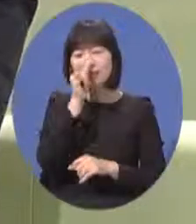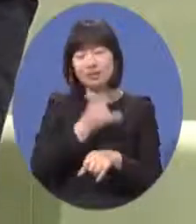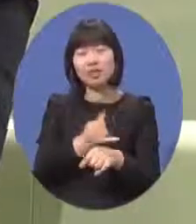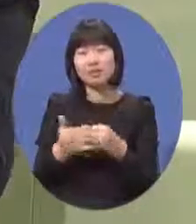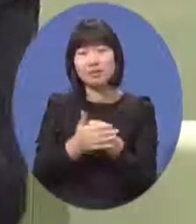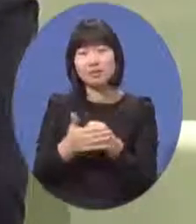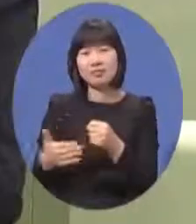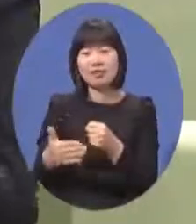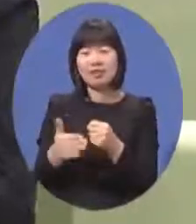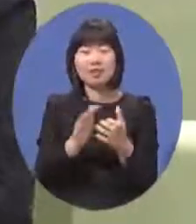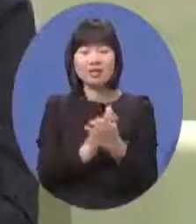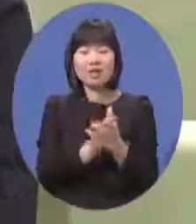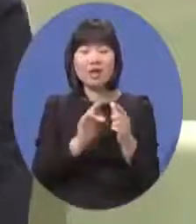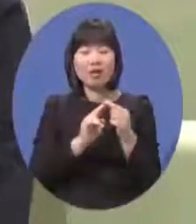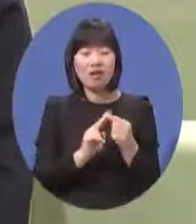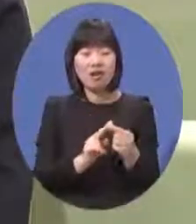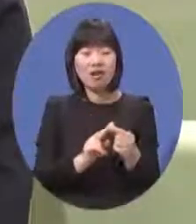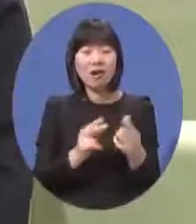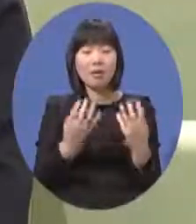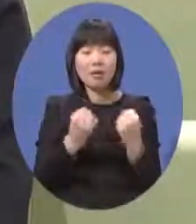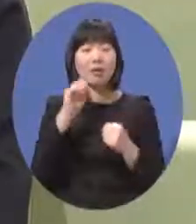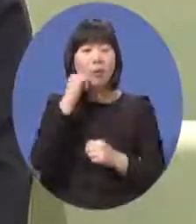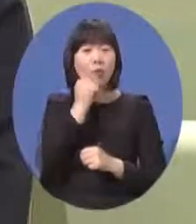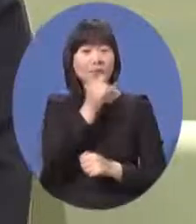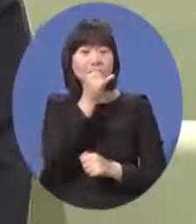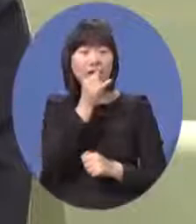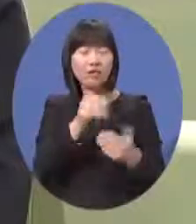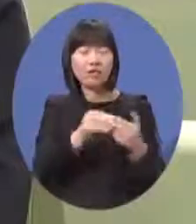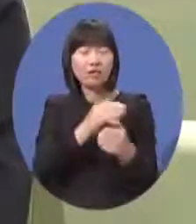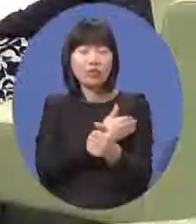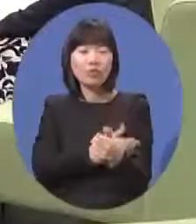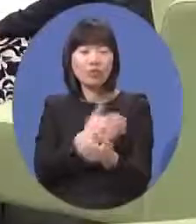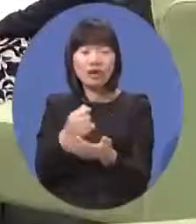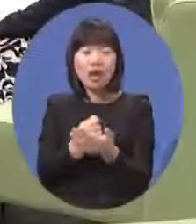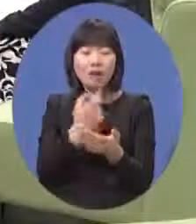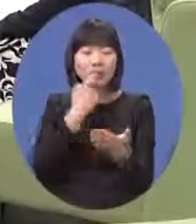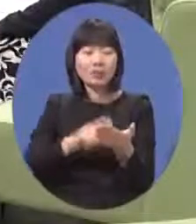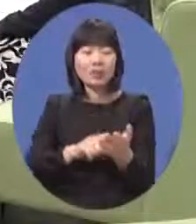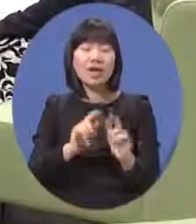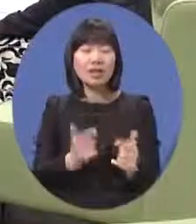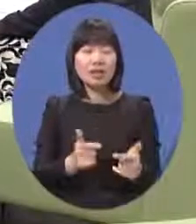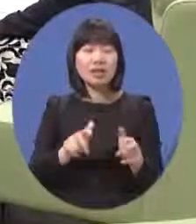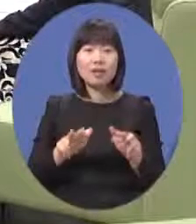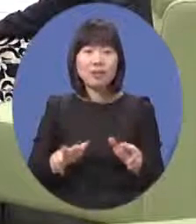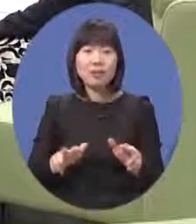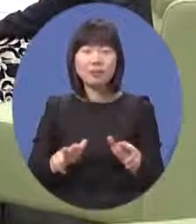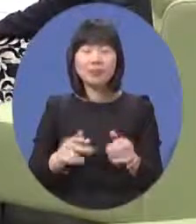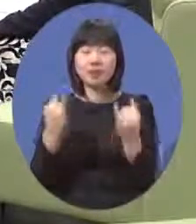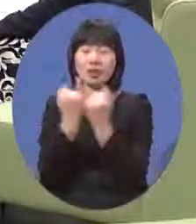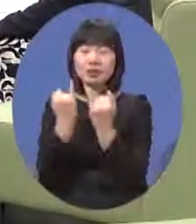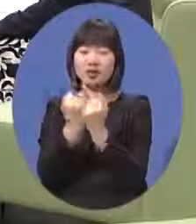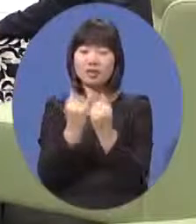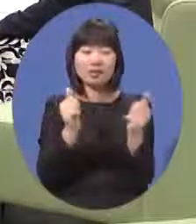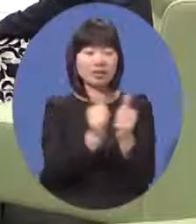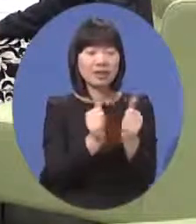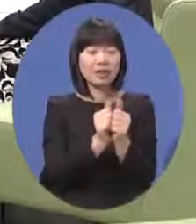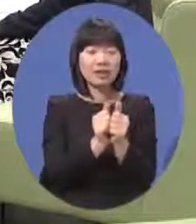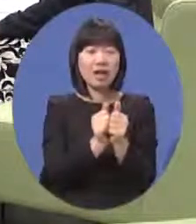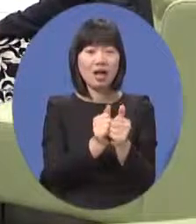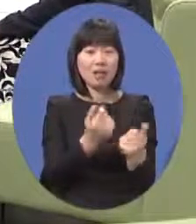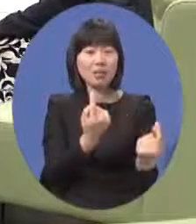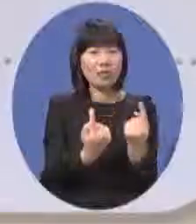예. 그래서 친구하고 관계가 많이 어려워지죠. 리더십을 갖기가 쉽지 않죠. 네. 그 다음에 여자아이는